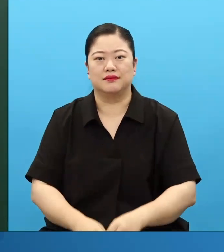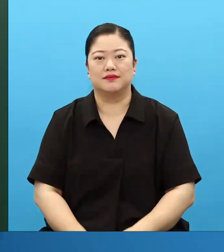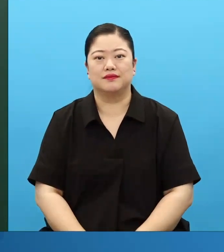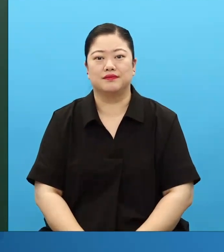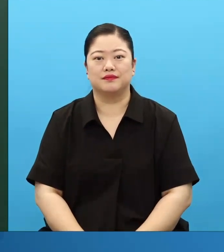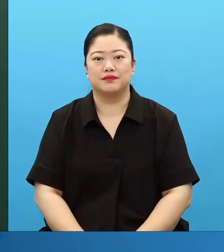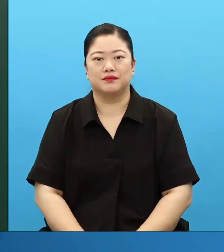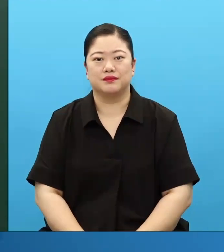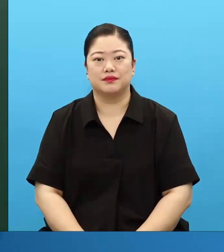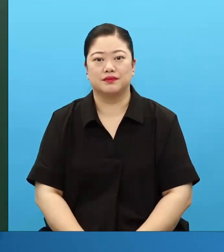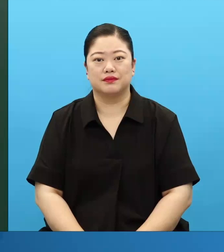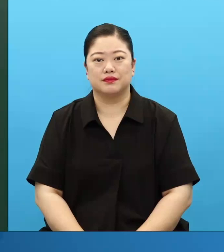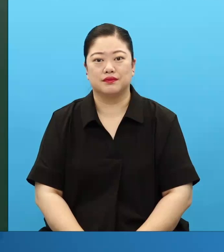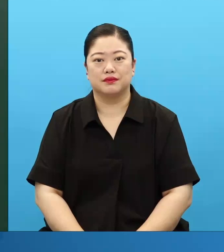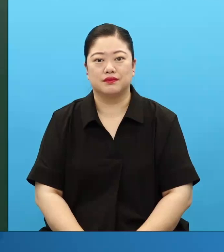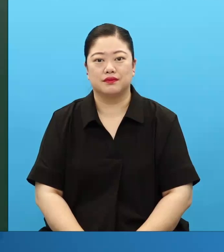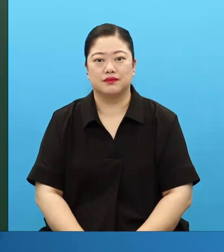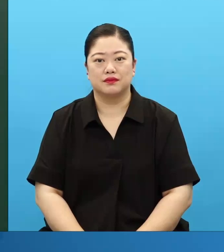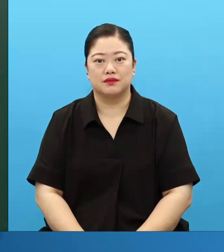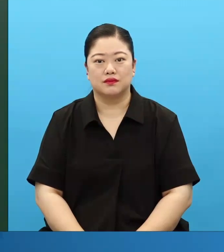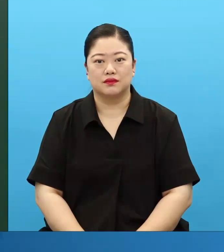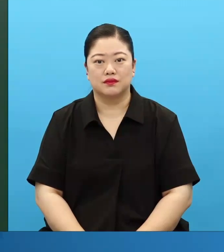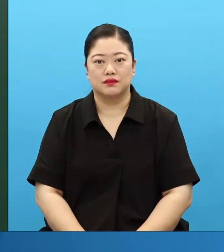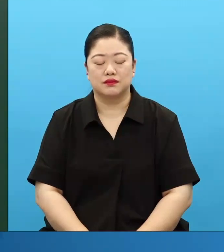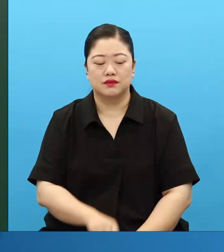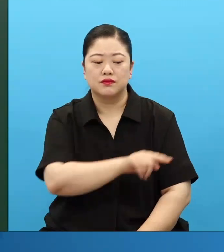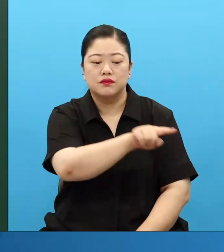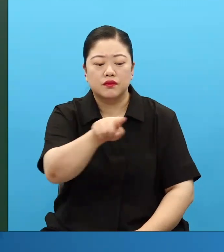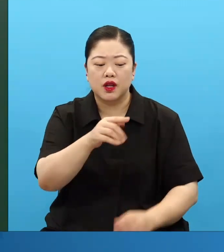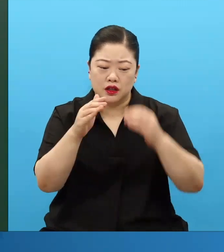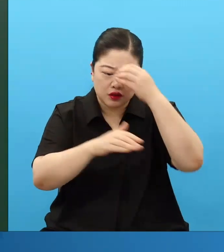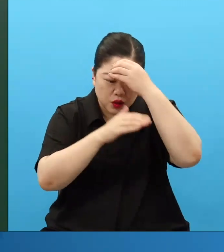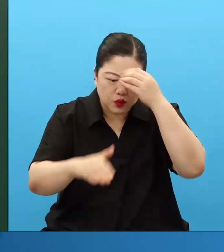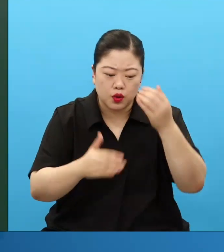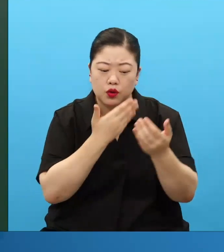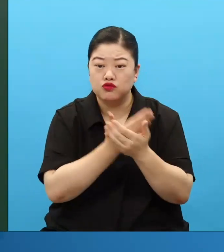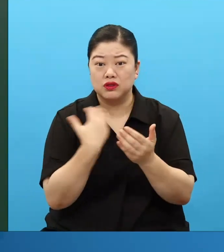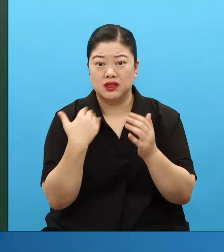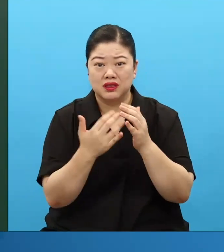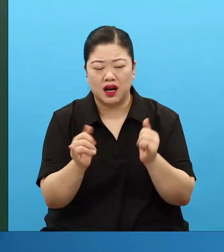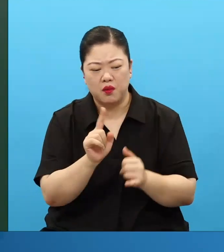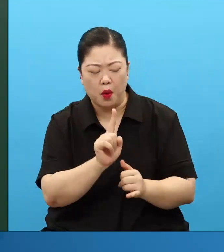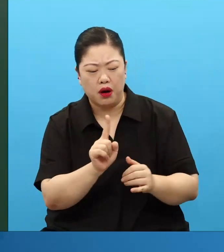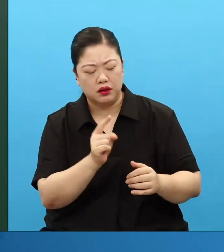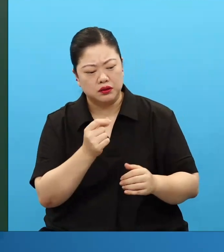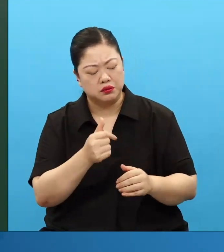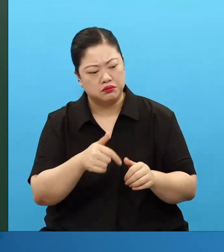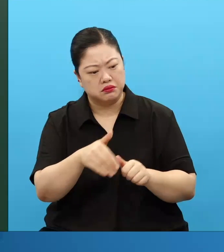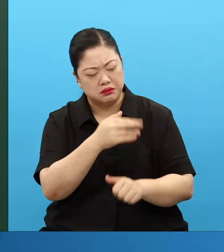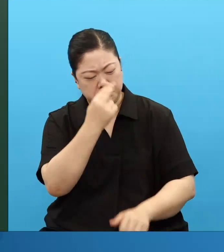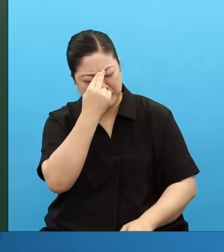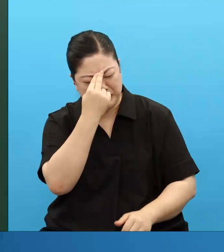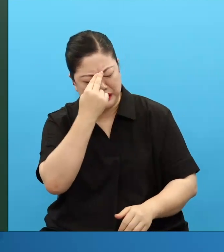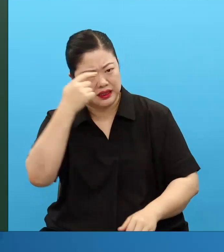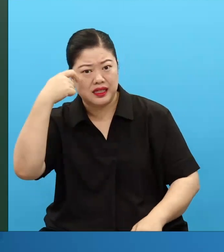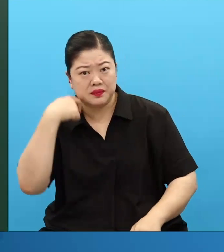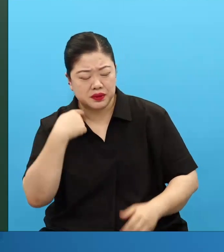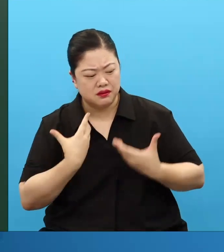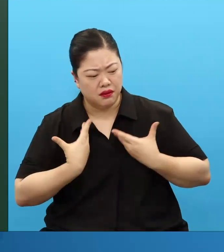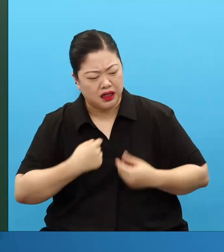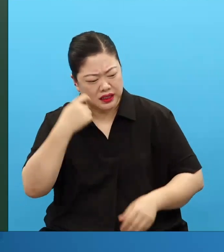병든 사람들 전도로 가는데 의사 한 명이 없어. 이 정도로요. 약한 교회였어요. There are a lot these days. But back then when we would go on to evangelize, there wasn't